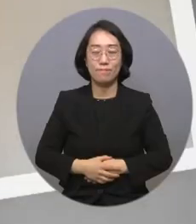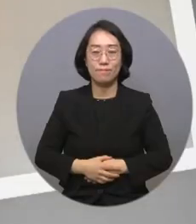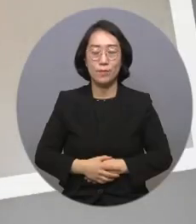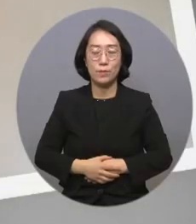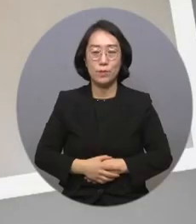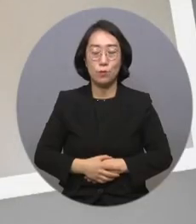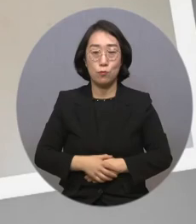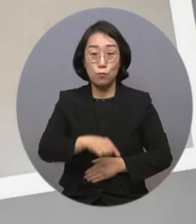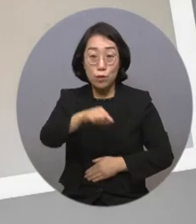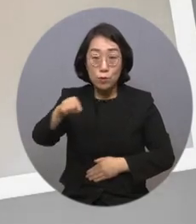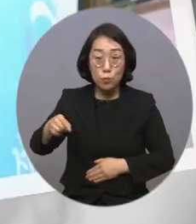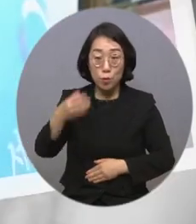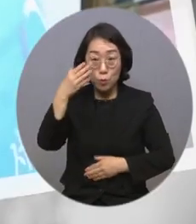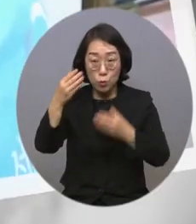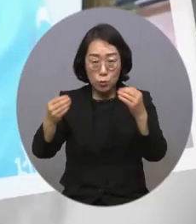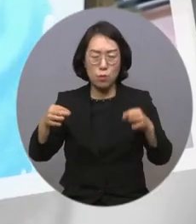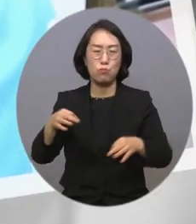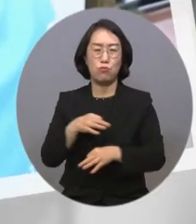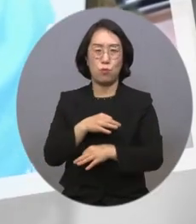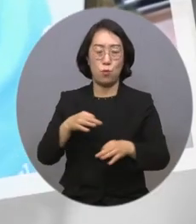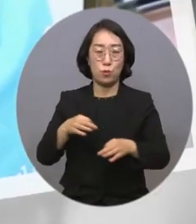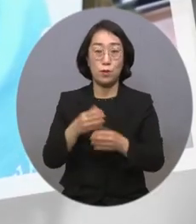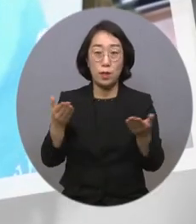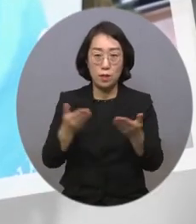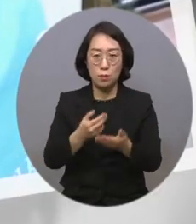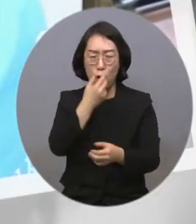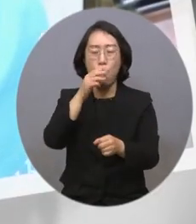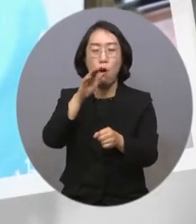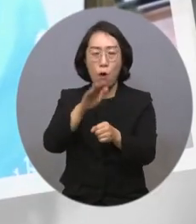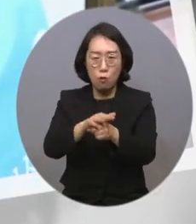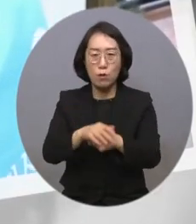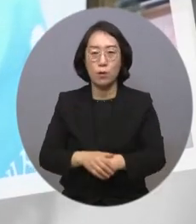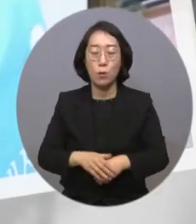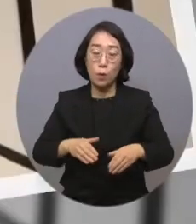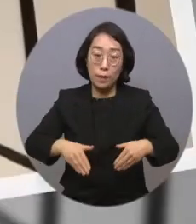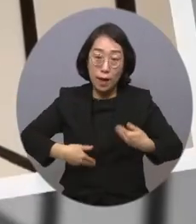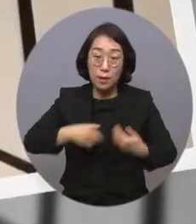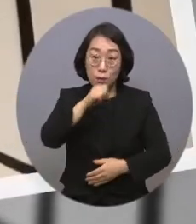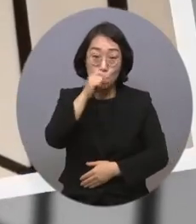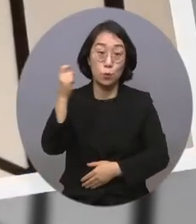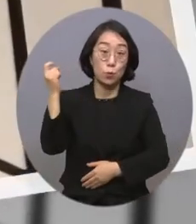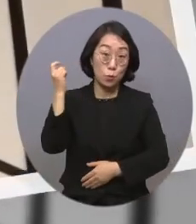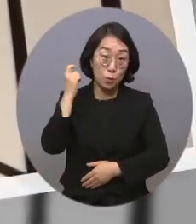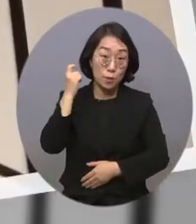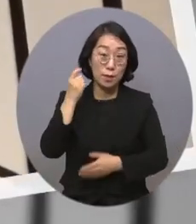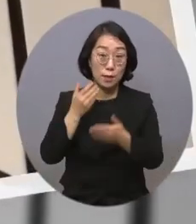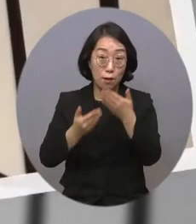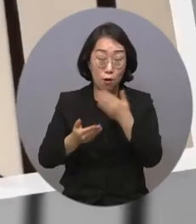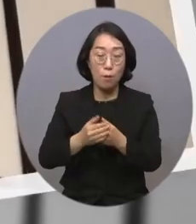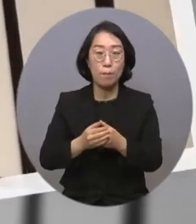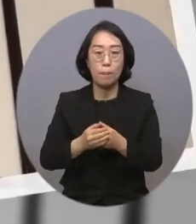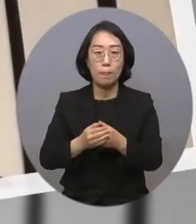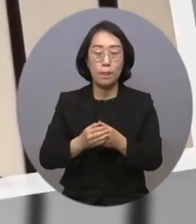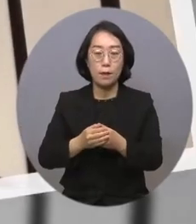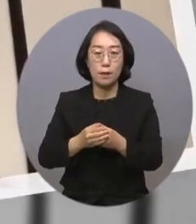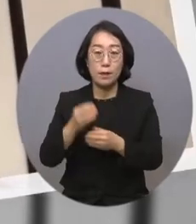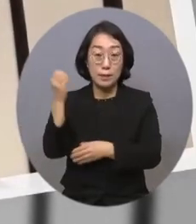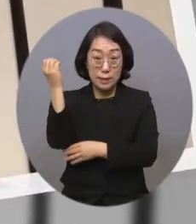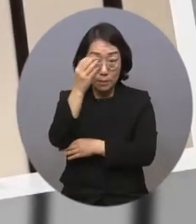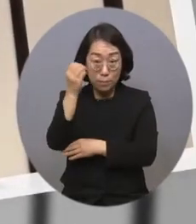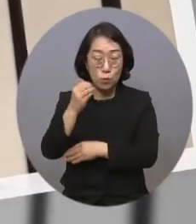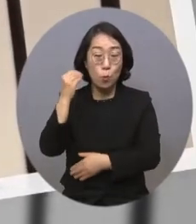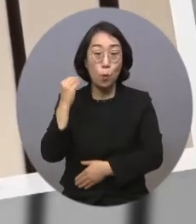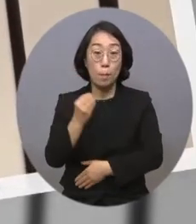우리 주변에서 일어나는 불공정한 사례부터 억울한 사연, 따뜻한 미담까지 장애인신문과